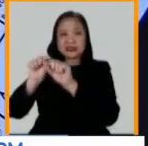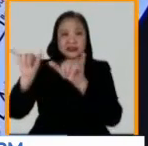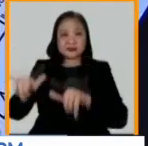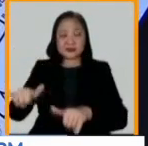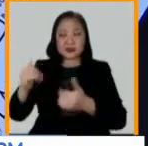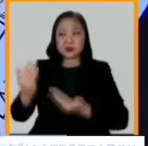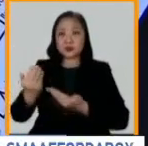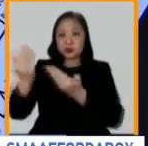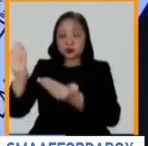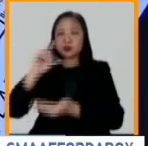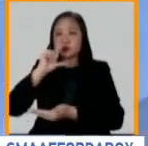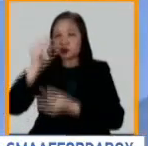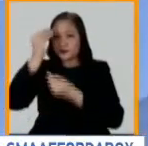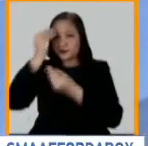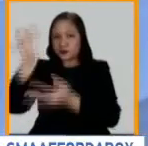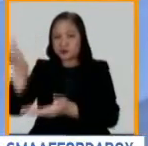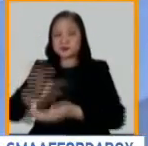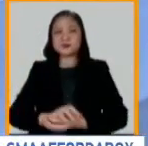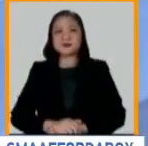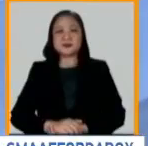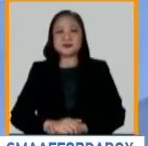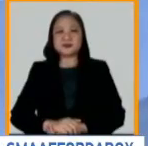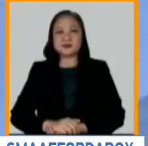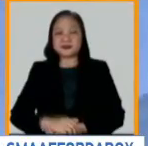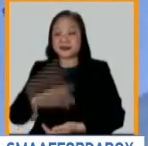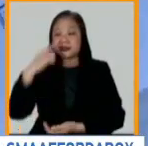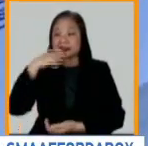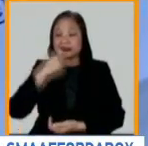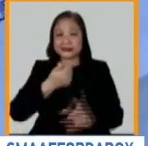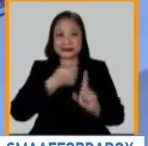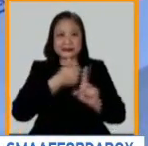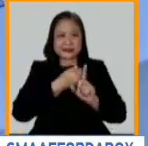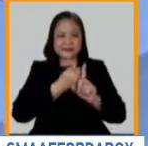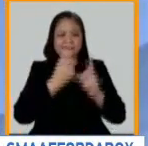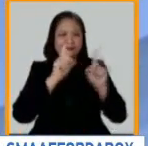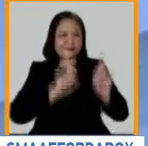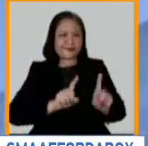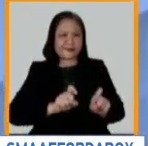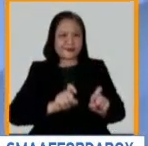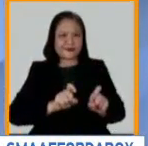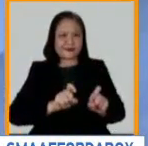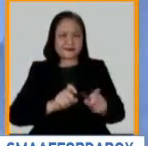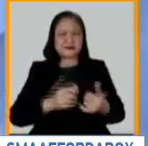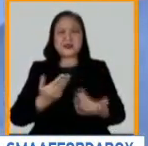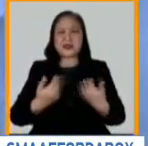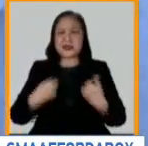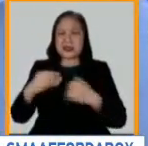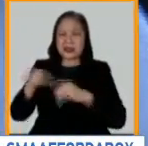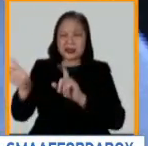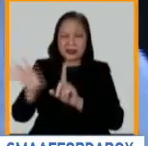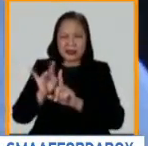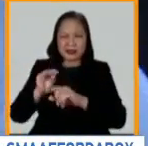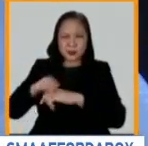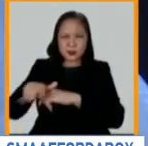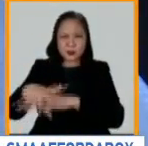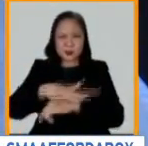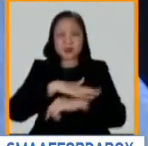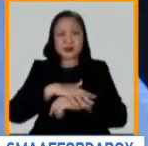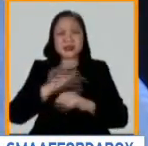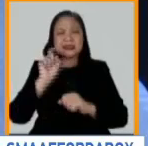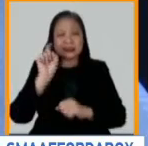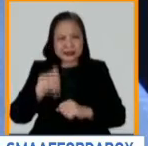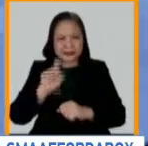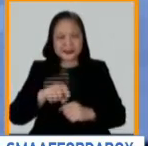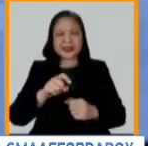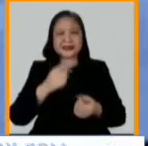na antigen test kits ay itinuturing na nakakahawa, kaya dapat itapon ito ng maayos. Dapat ito'y